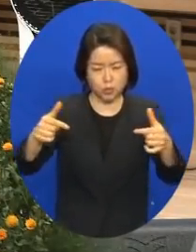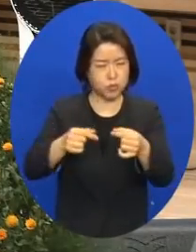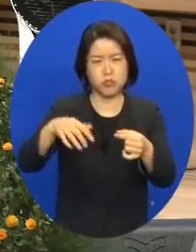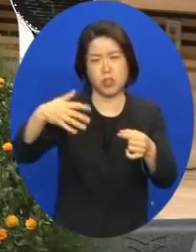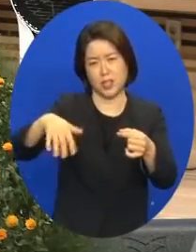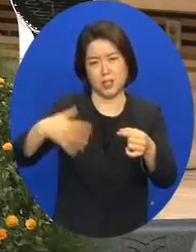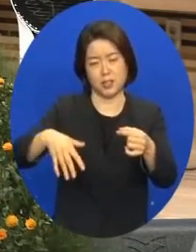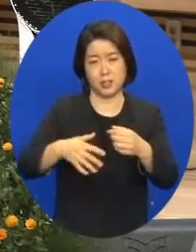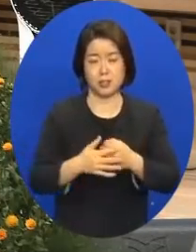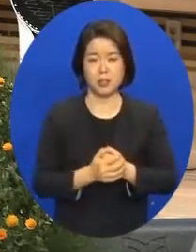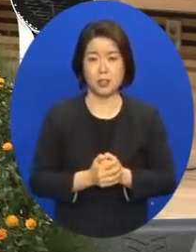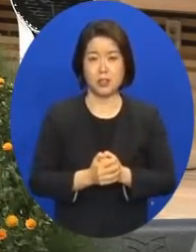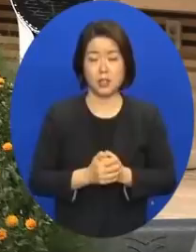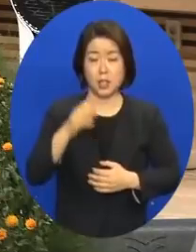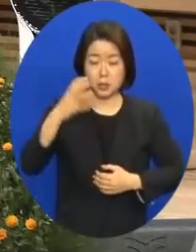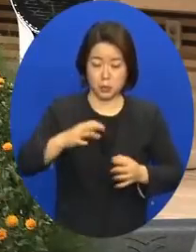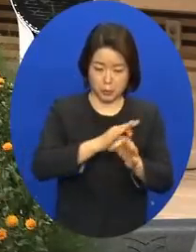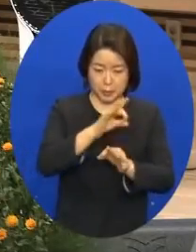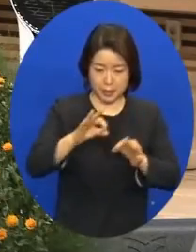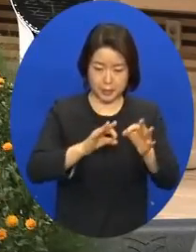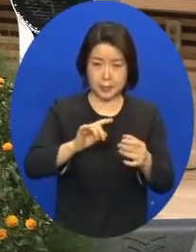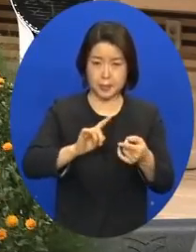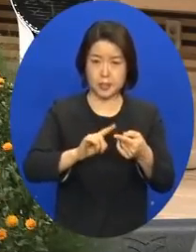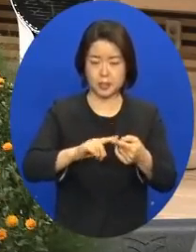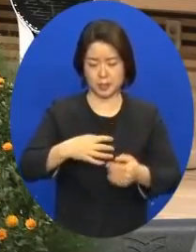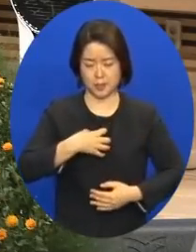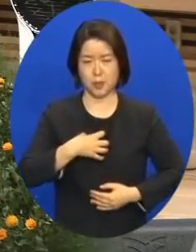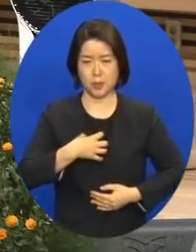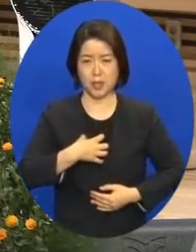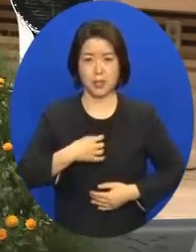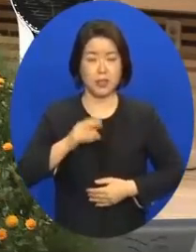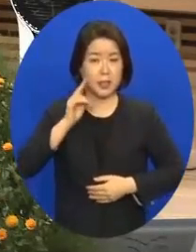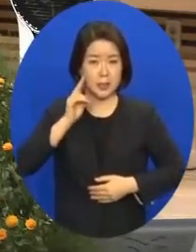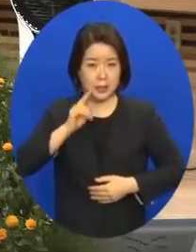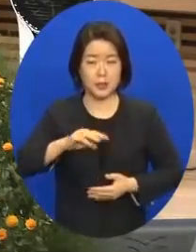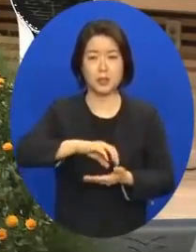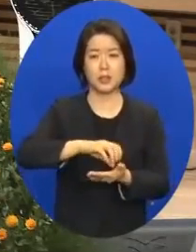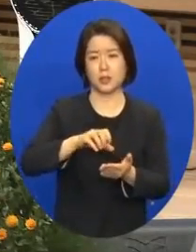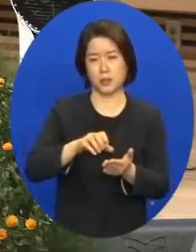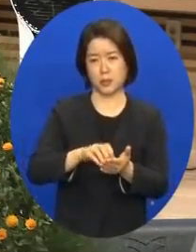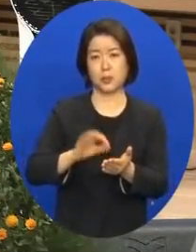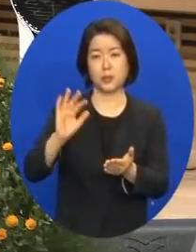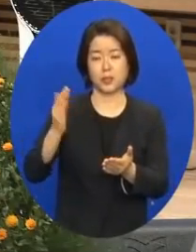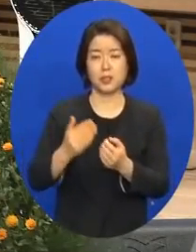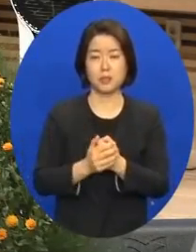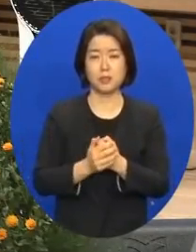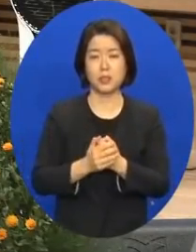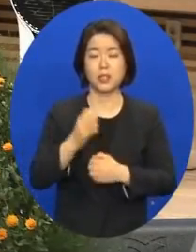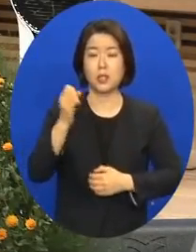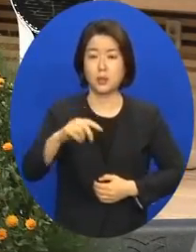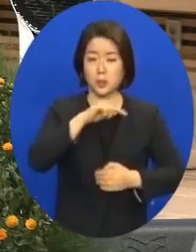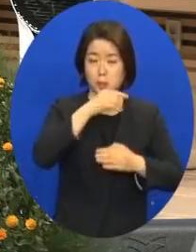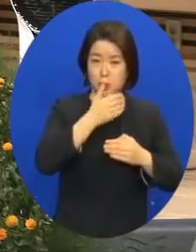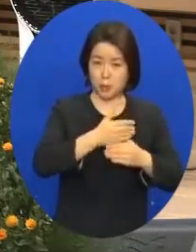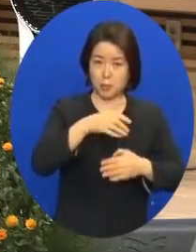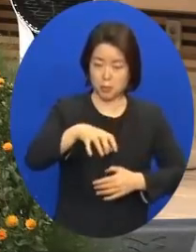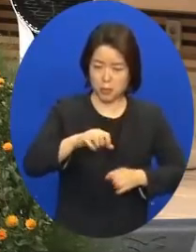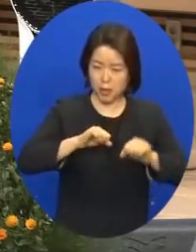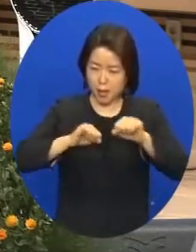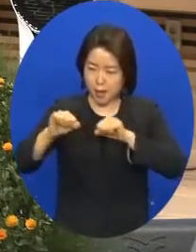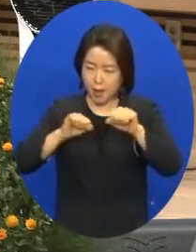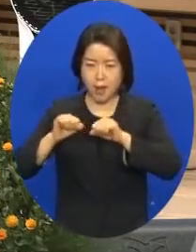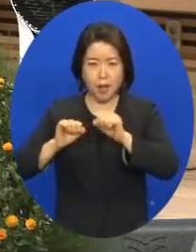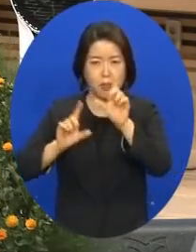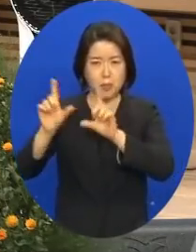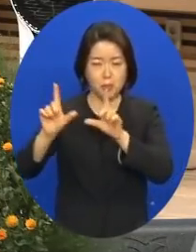있고, 또 경제적인 위기, 뭐 심각한 정도로 이르고, 북한의 움직임도